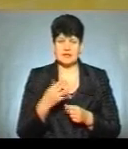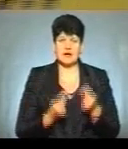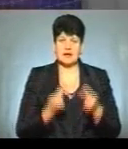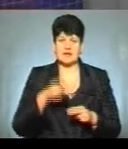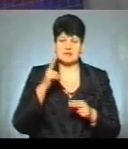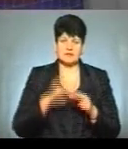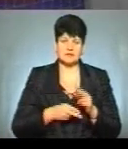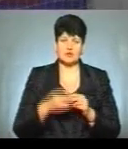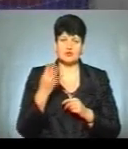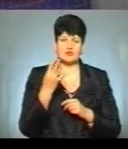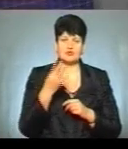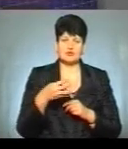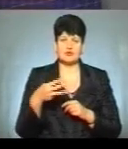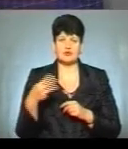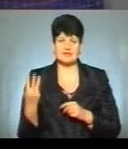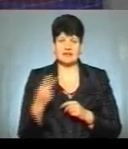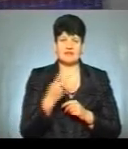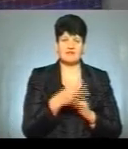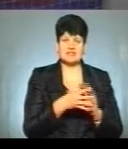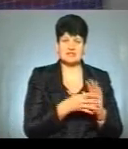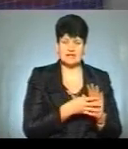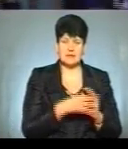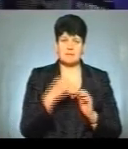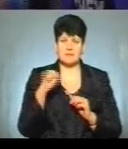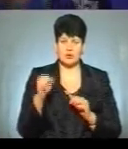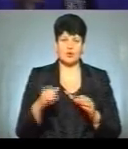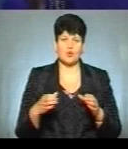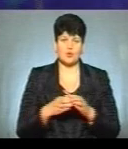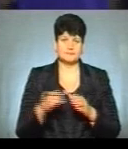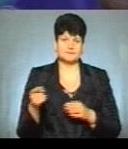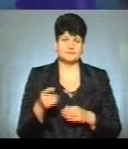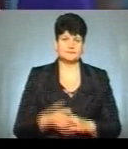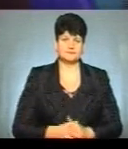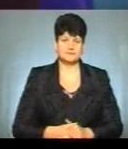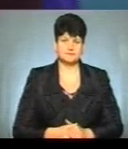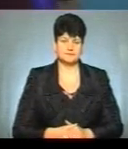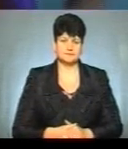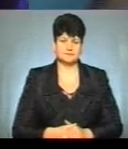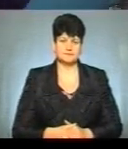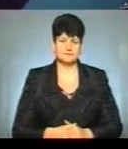Гра завершилася з рахунком 43-29 перемогою команди ТНЕО «Енерго».